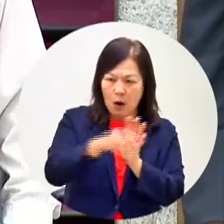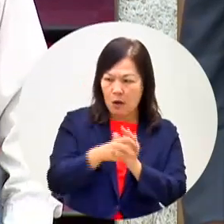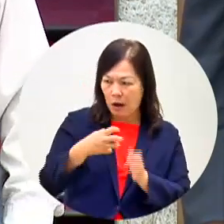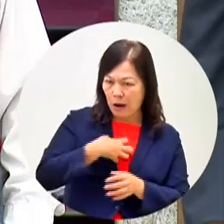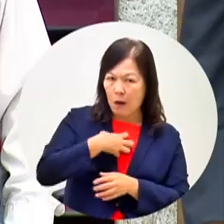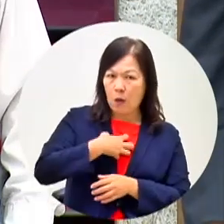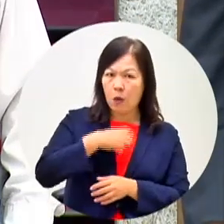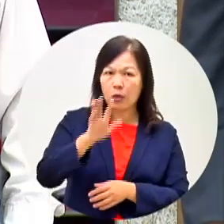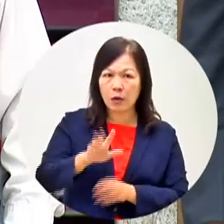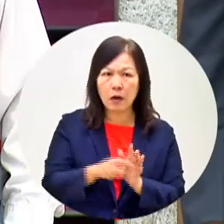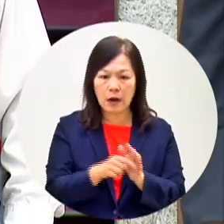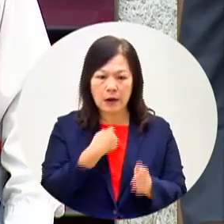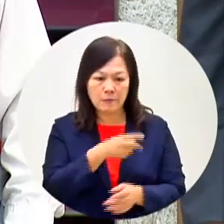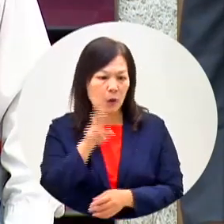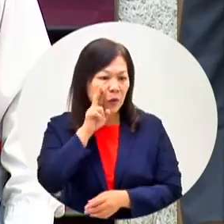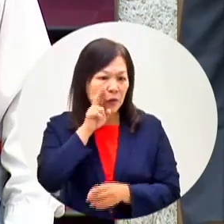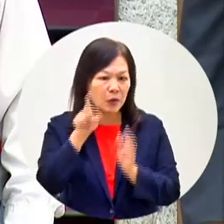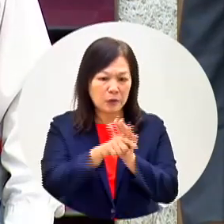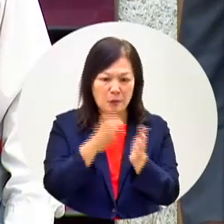期。